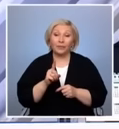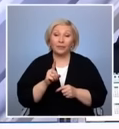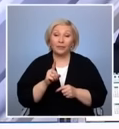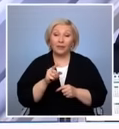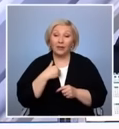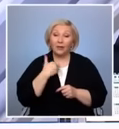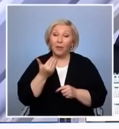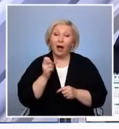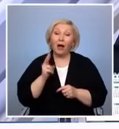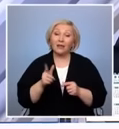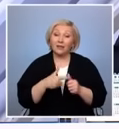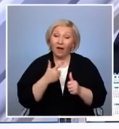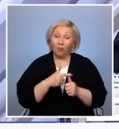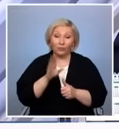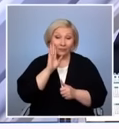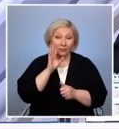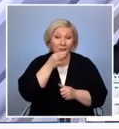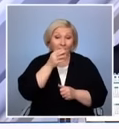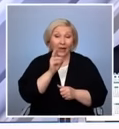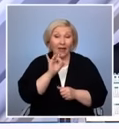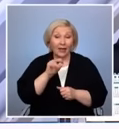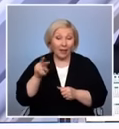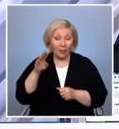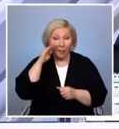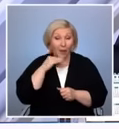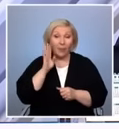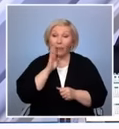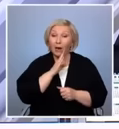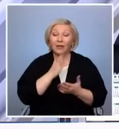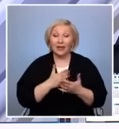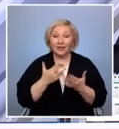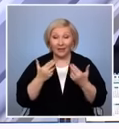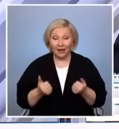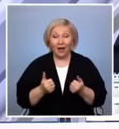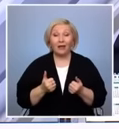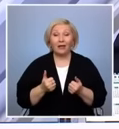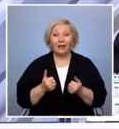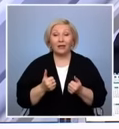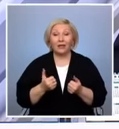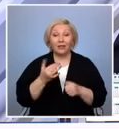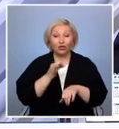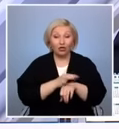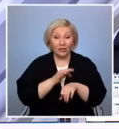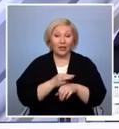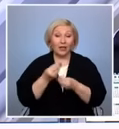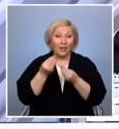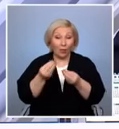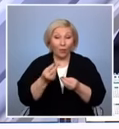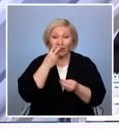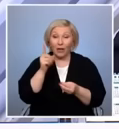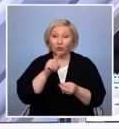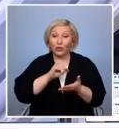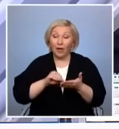живет 50 человек, дорогу туда делать мы не будем». Конец цитаты. Ну, это тоже к вопросу о дорогах и к вопросу